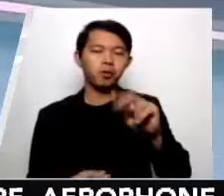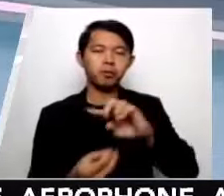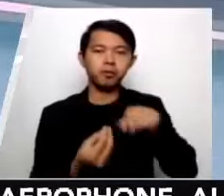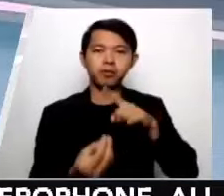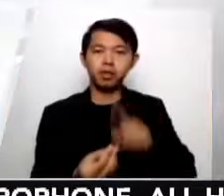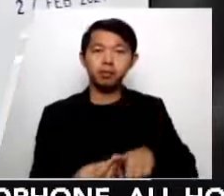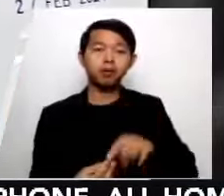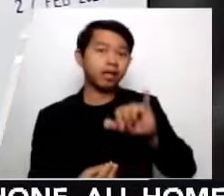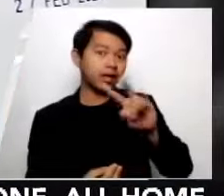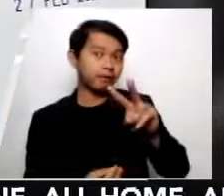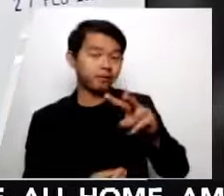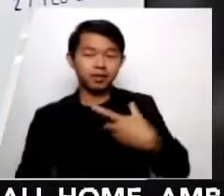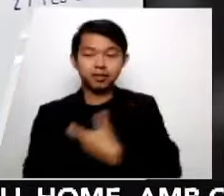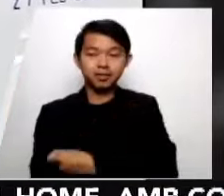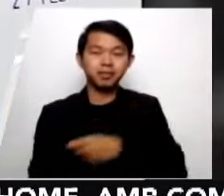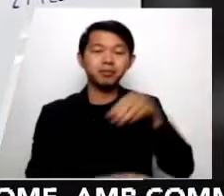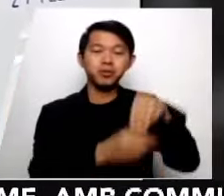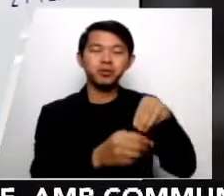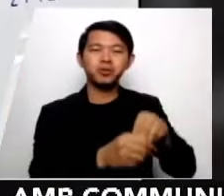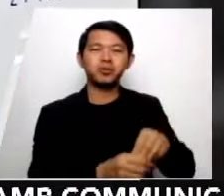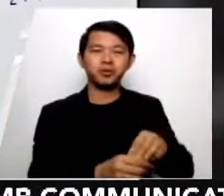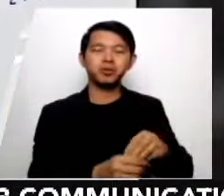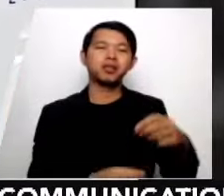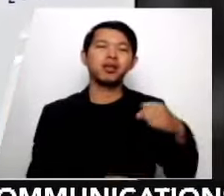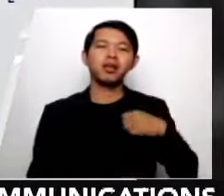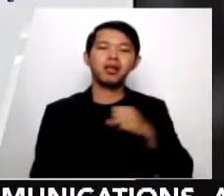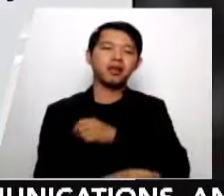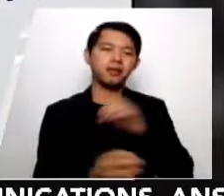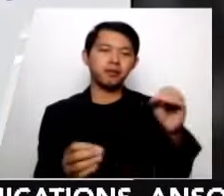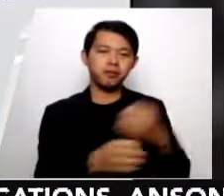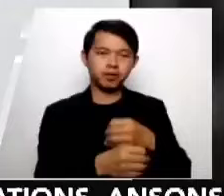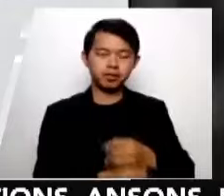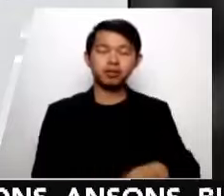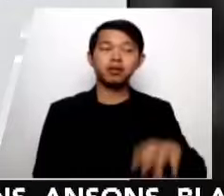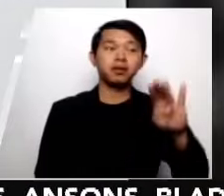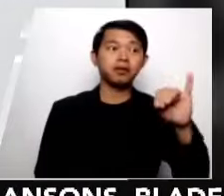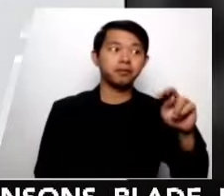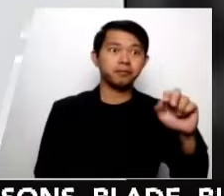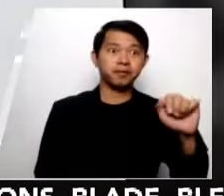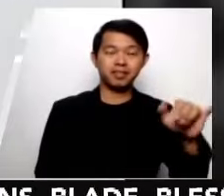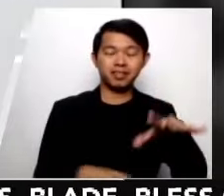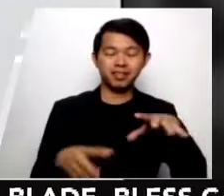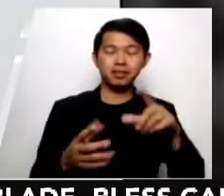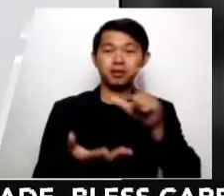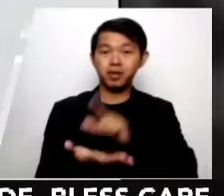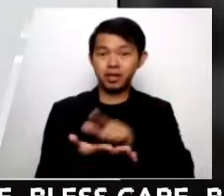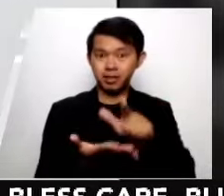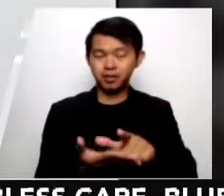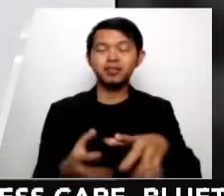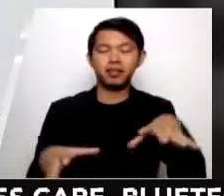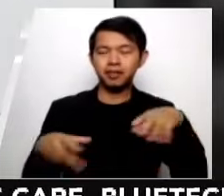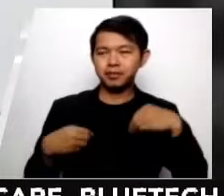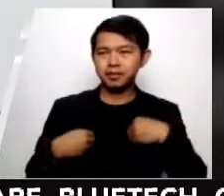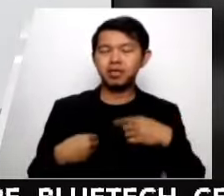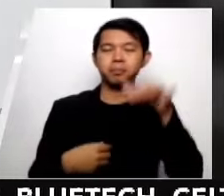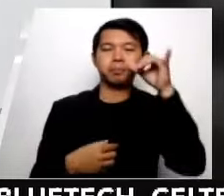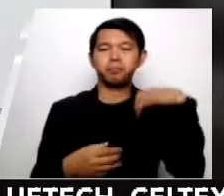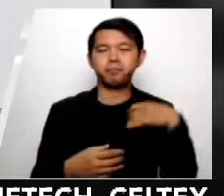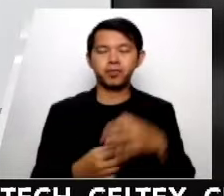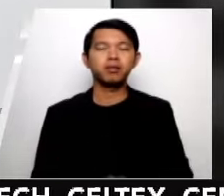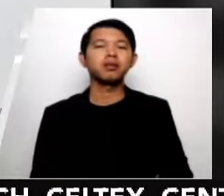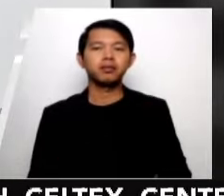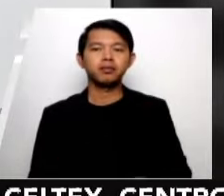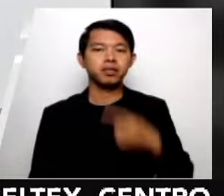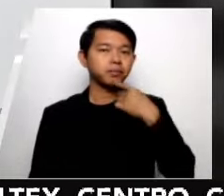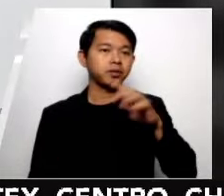Senado. Natanggap daw ng opisina ni Binay ang liham ni Padilla kahapon. Sagot ni Binay, nauunawaan niya si Padilla. Pero